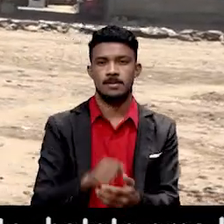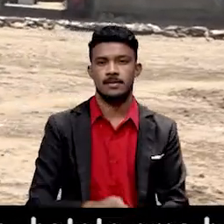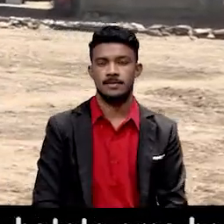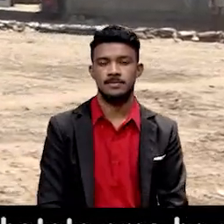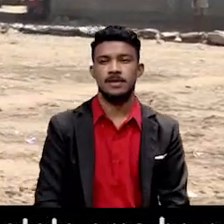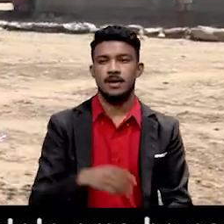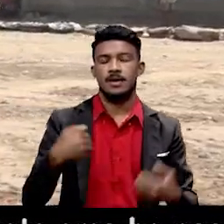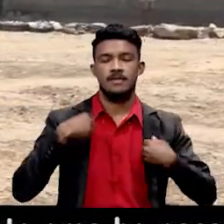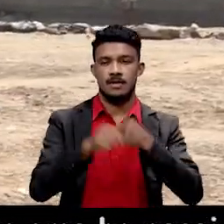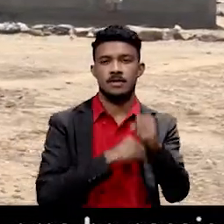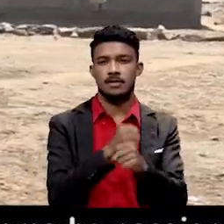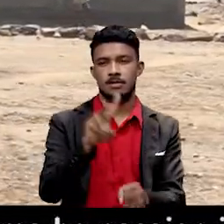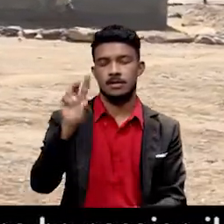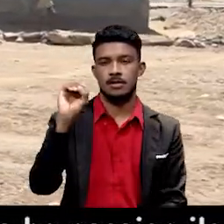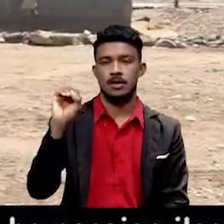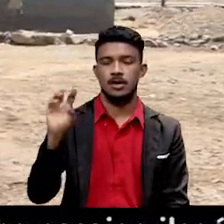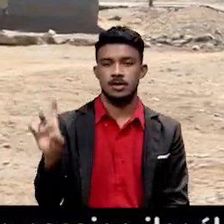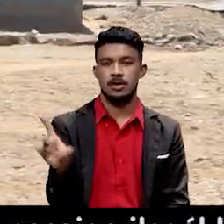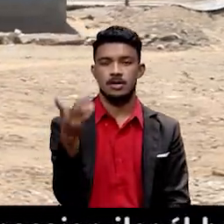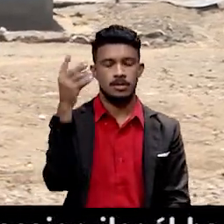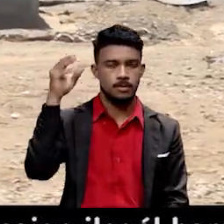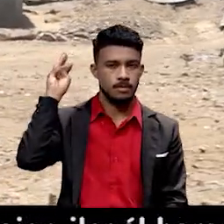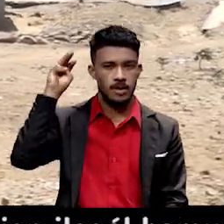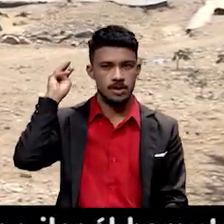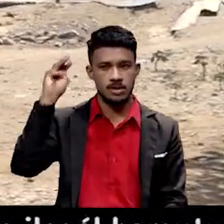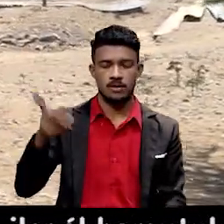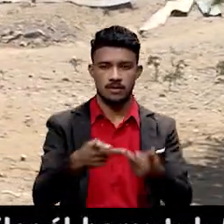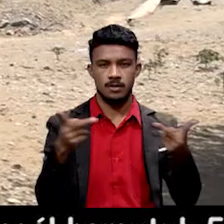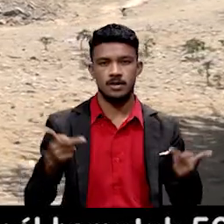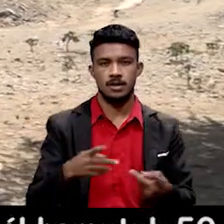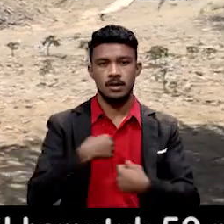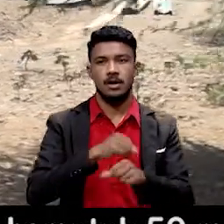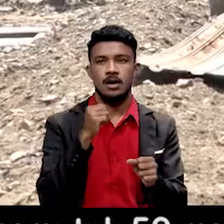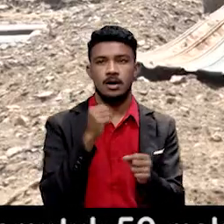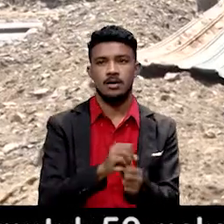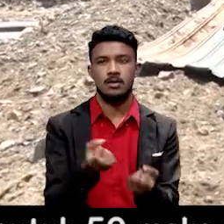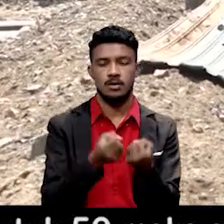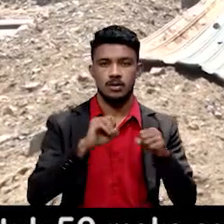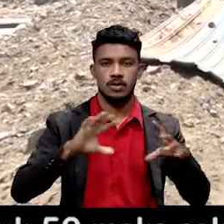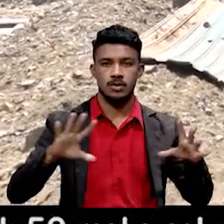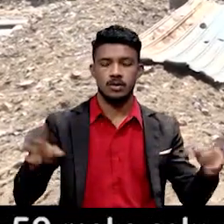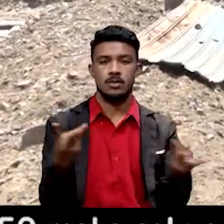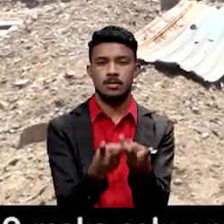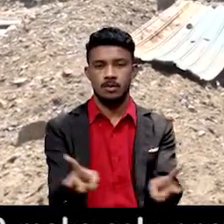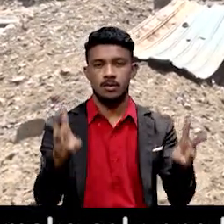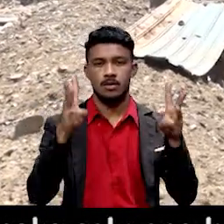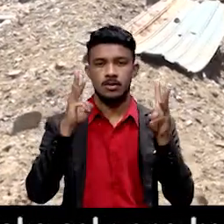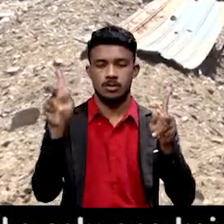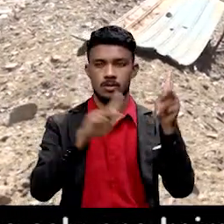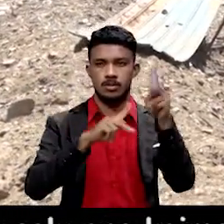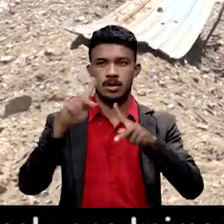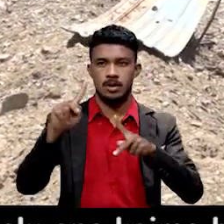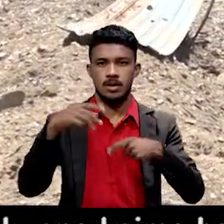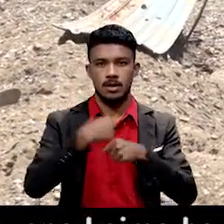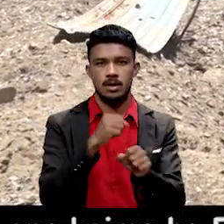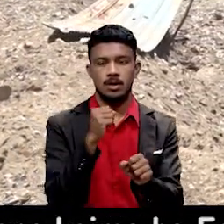Ya tinang rihung ruasan resing hitu, Ministeru Turismo halo ona distrisau bamoru nebe kompanyi hari bazeya